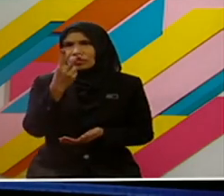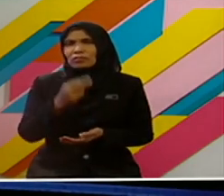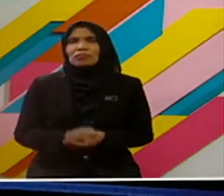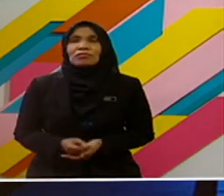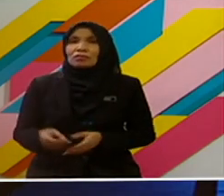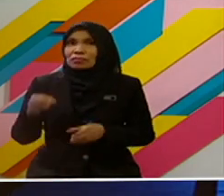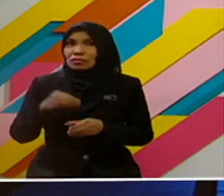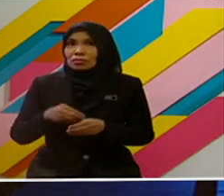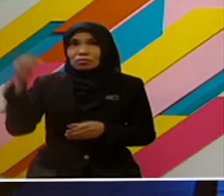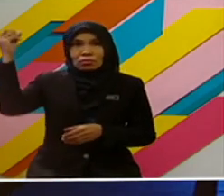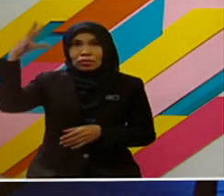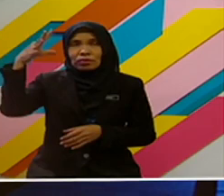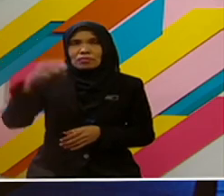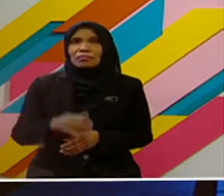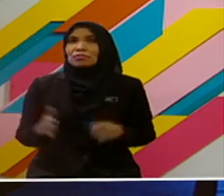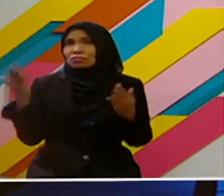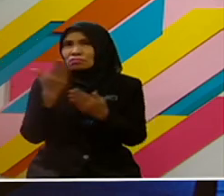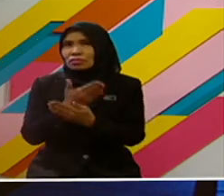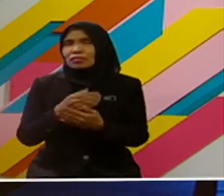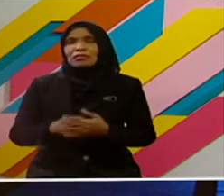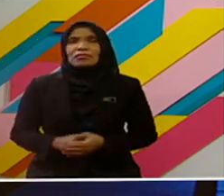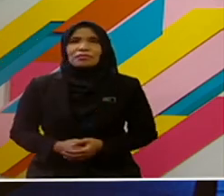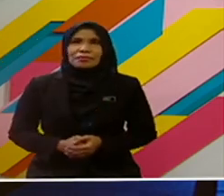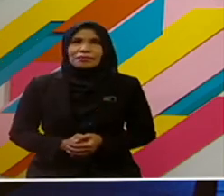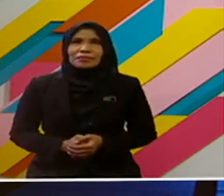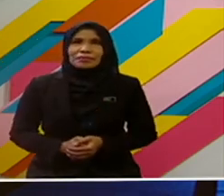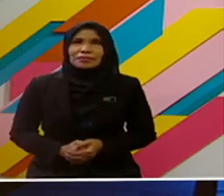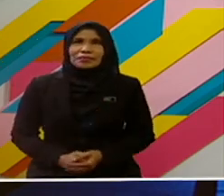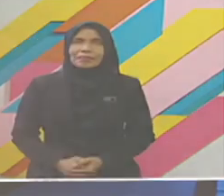macam ni. Betul lah, saya tak boleh baca.